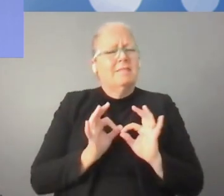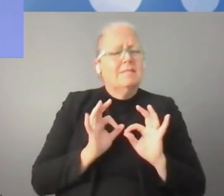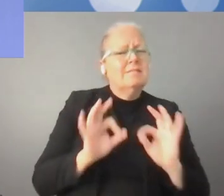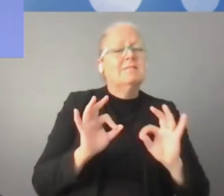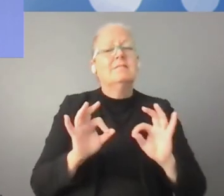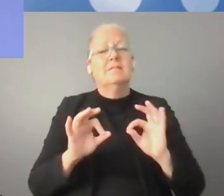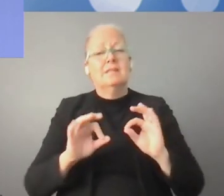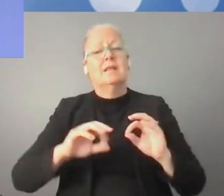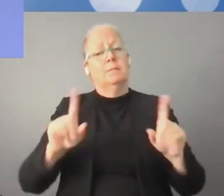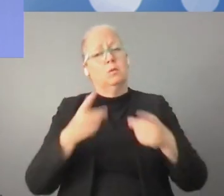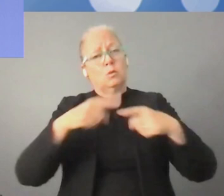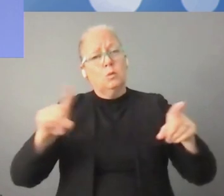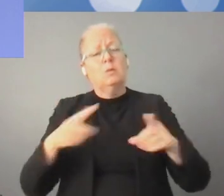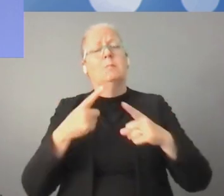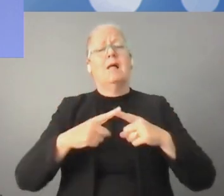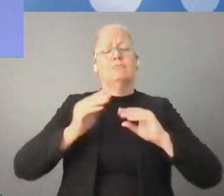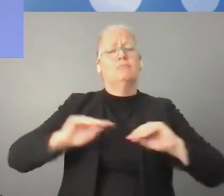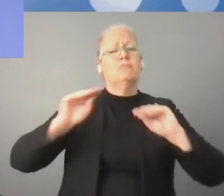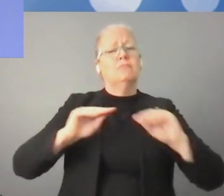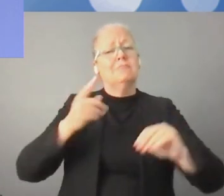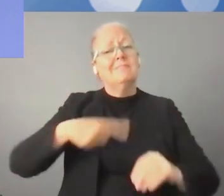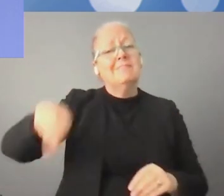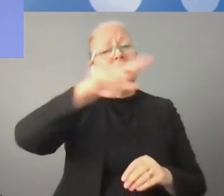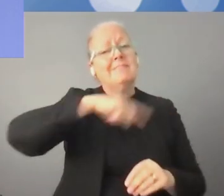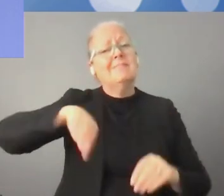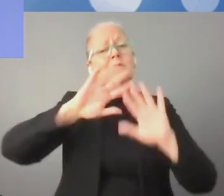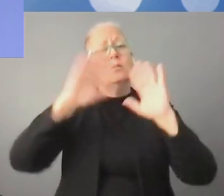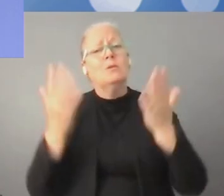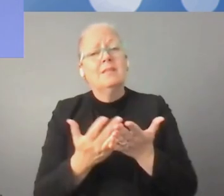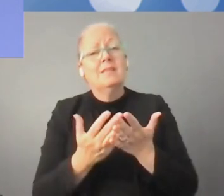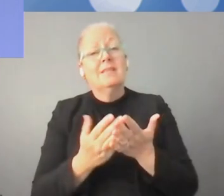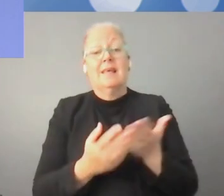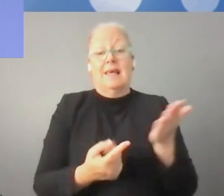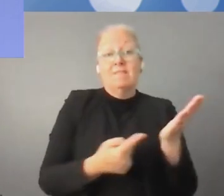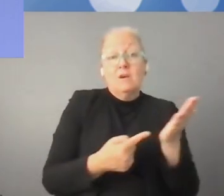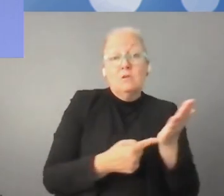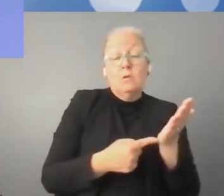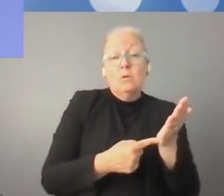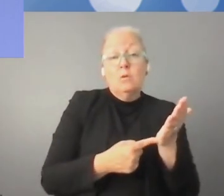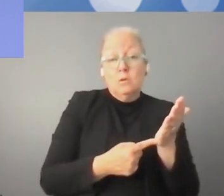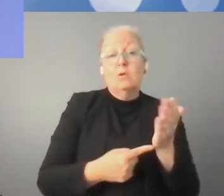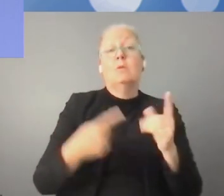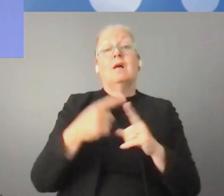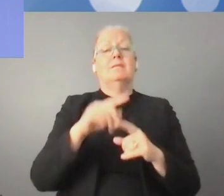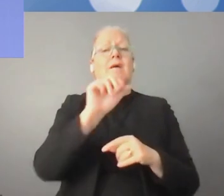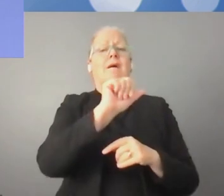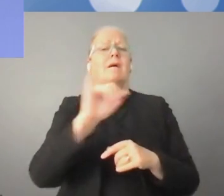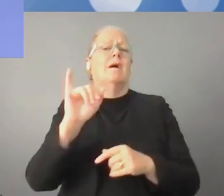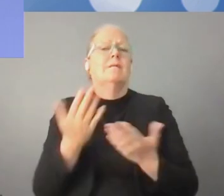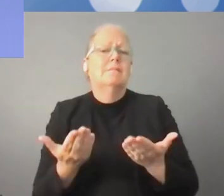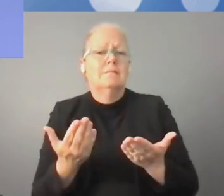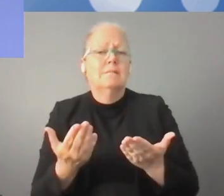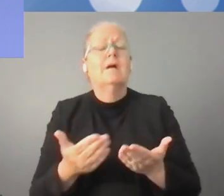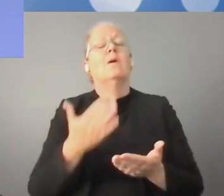个作品，而且除了这个之外，他会给我们讲一些关于音